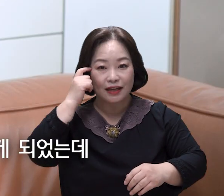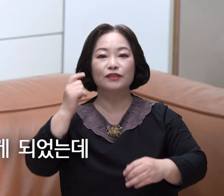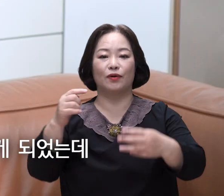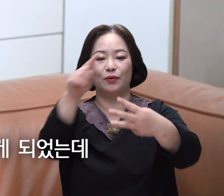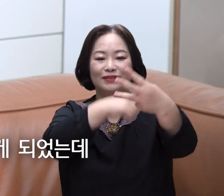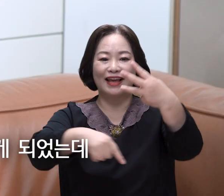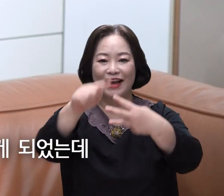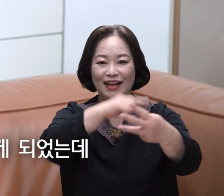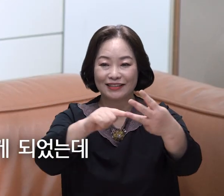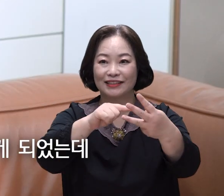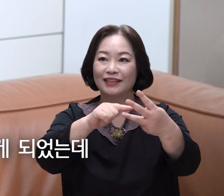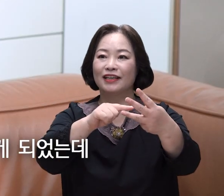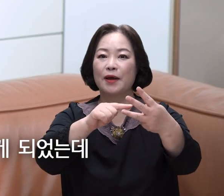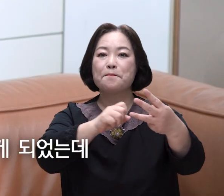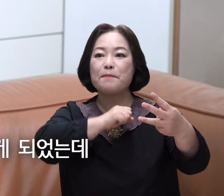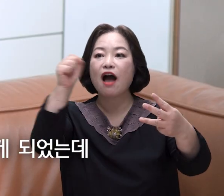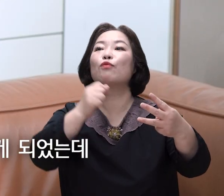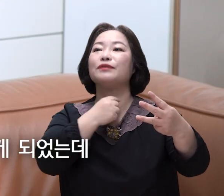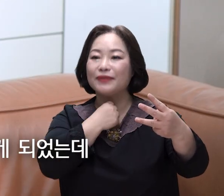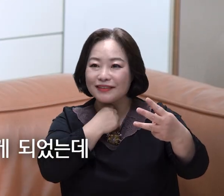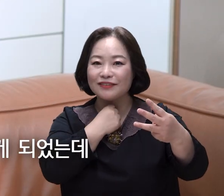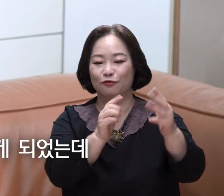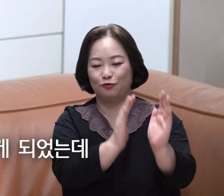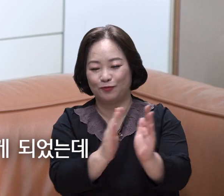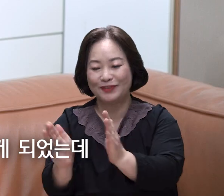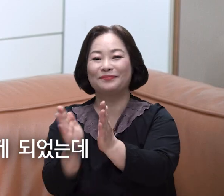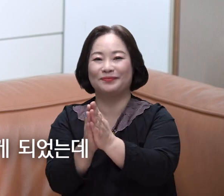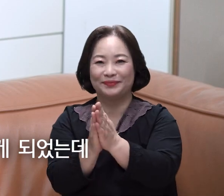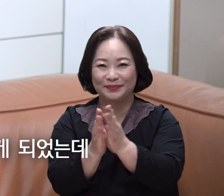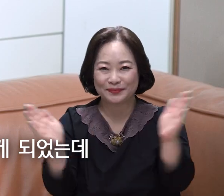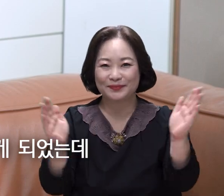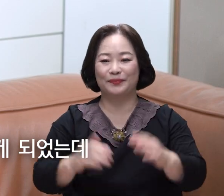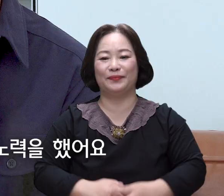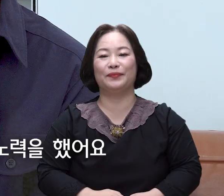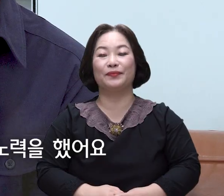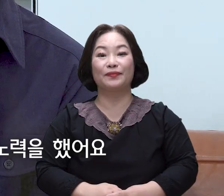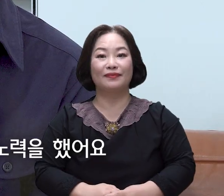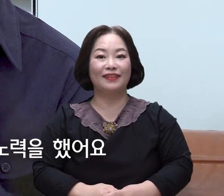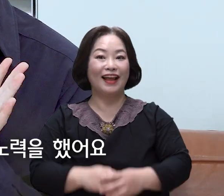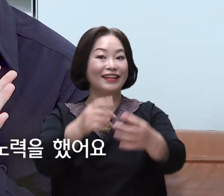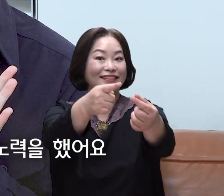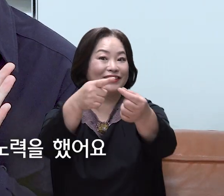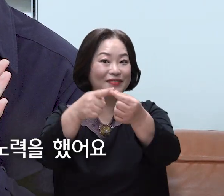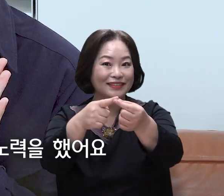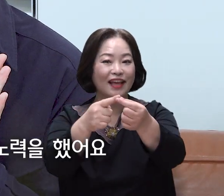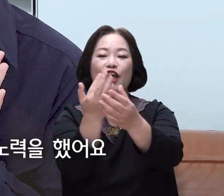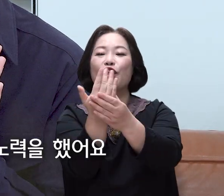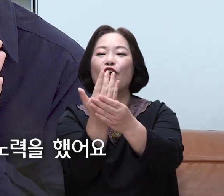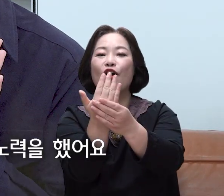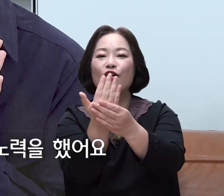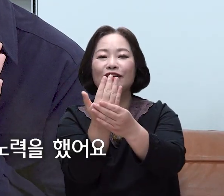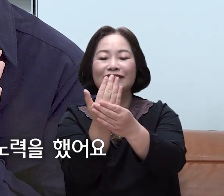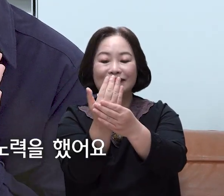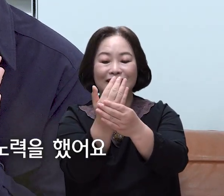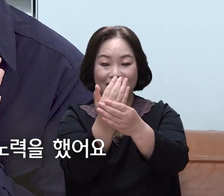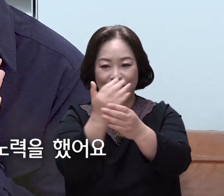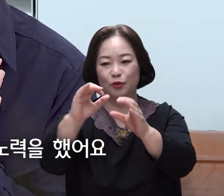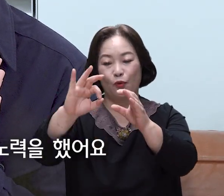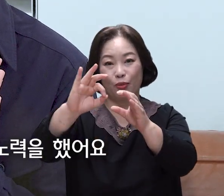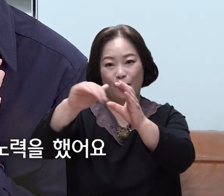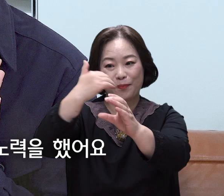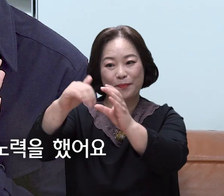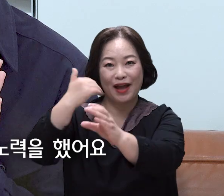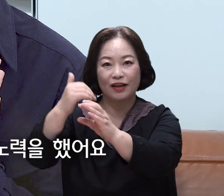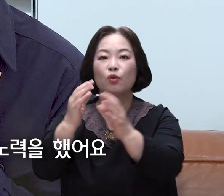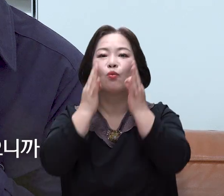내리고, 그 3가지를 받기 위한 여정에 제가 들어가게 됐는데, 우선 첫 번째로 현금 지원 서비스를